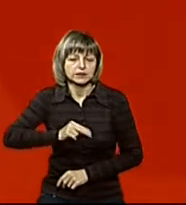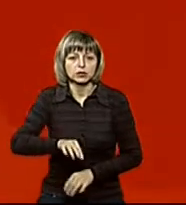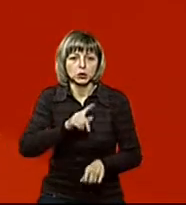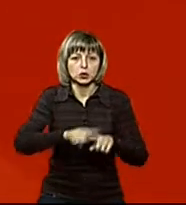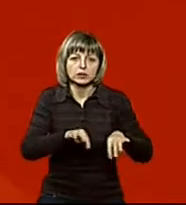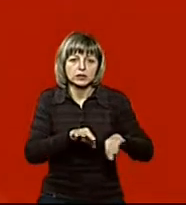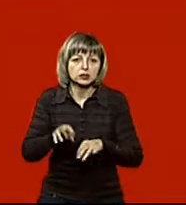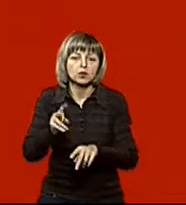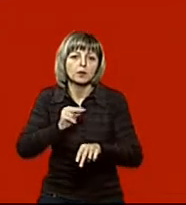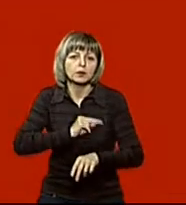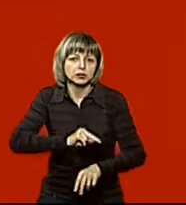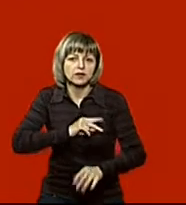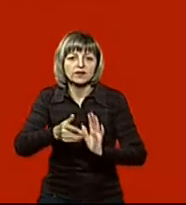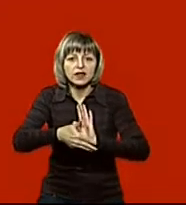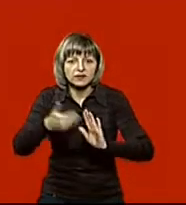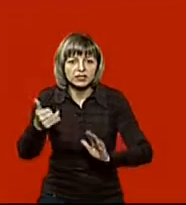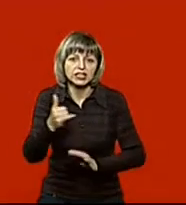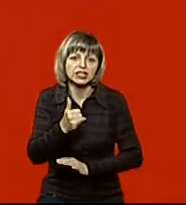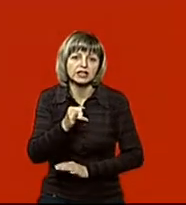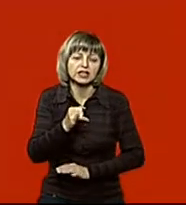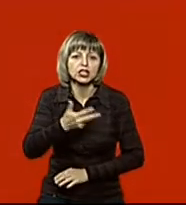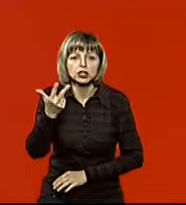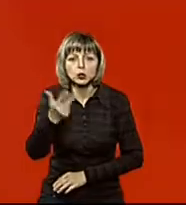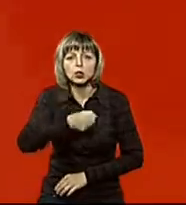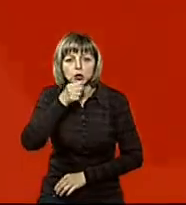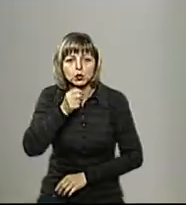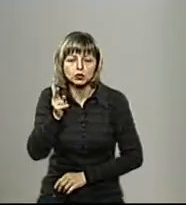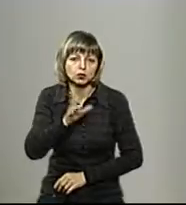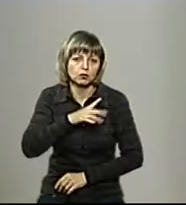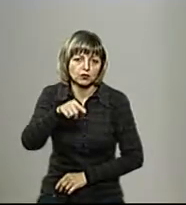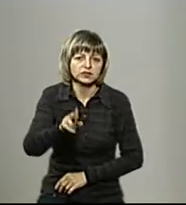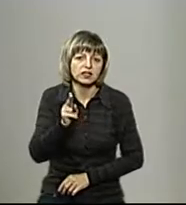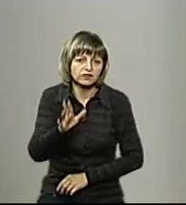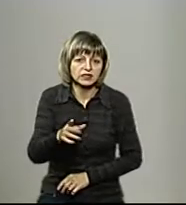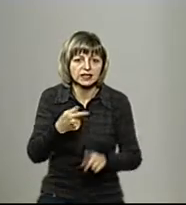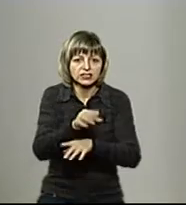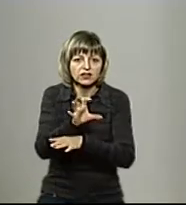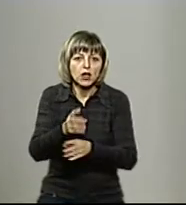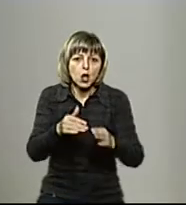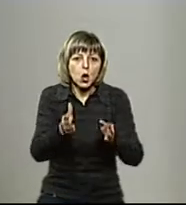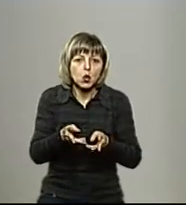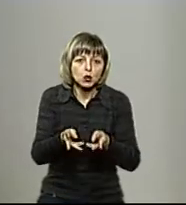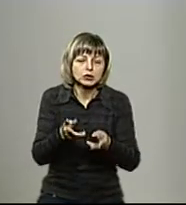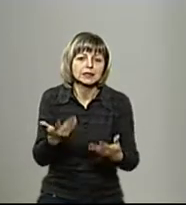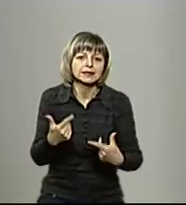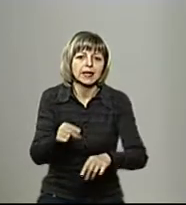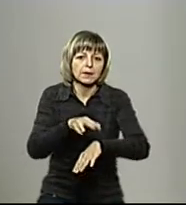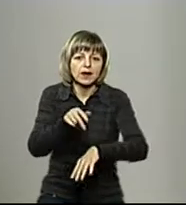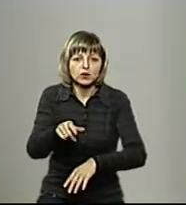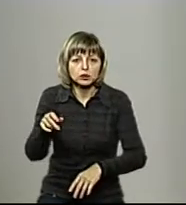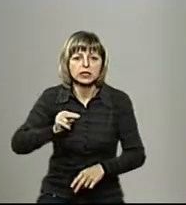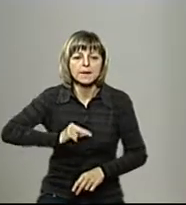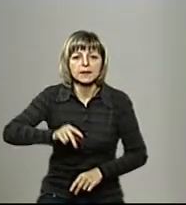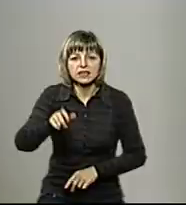3 дорослих, які перебували на той момент у квартирі. На цих світлинах котел, з якого правоохоронці та